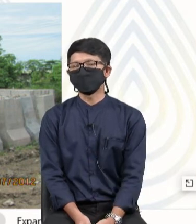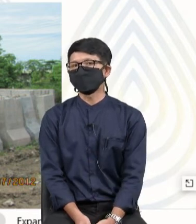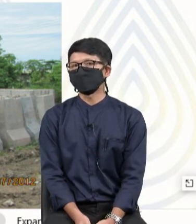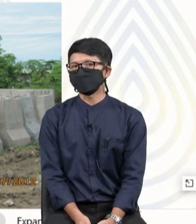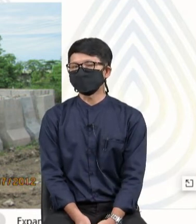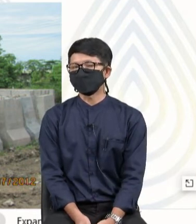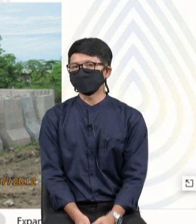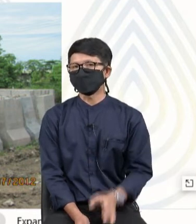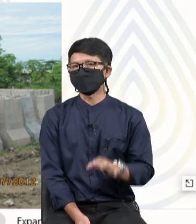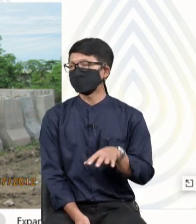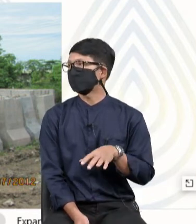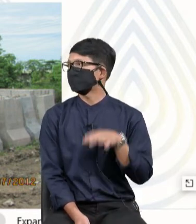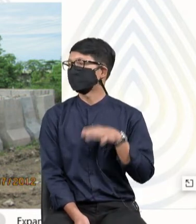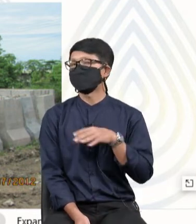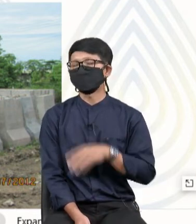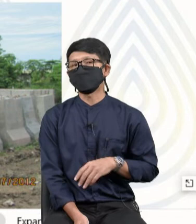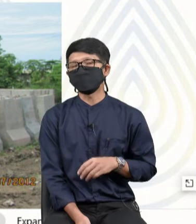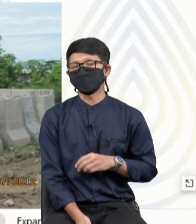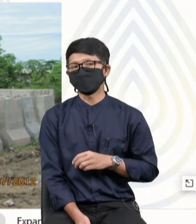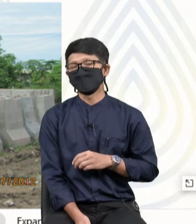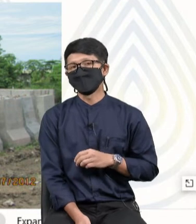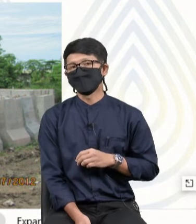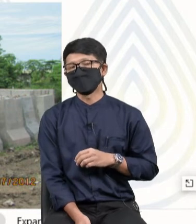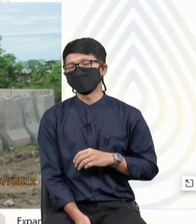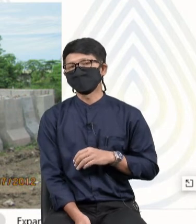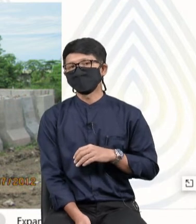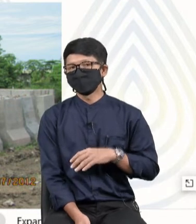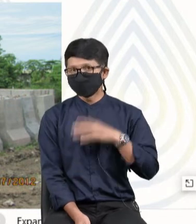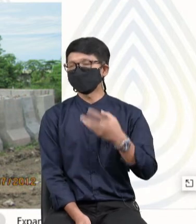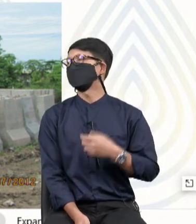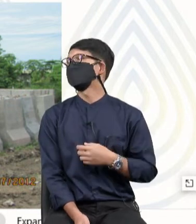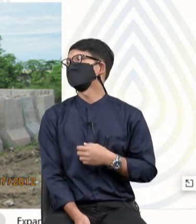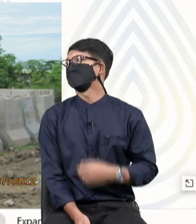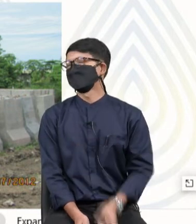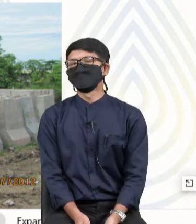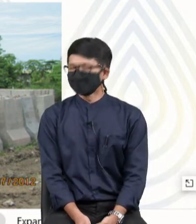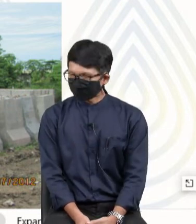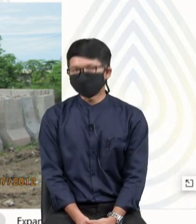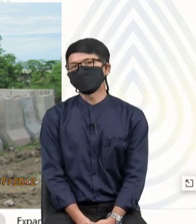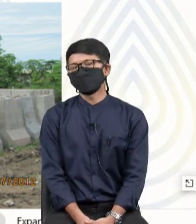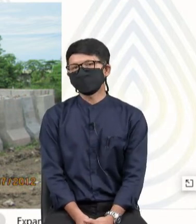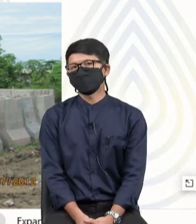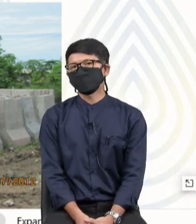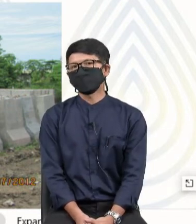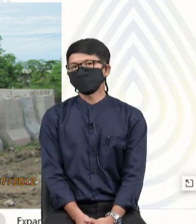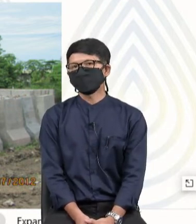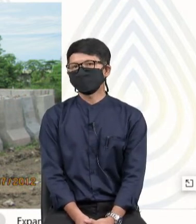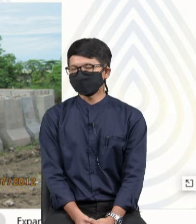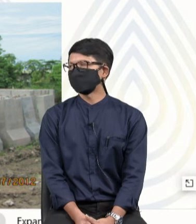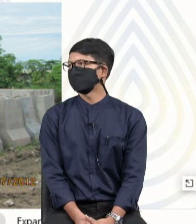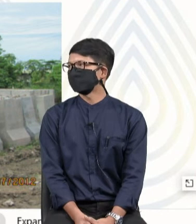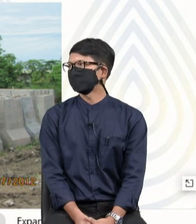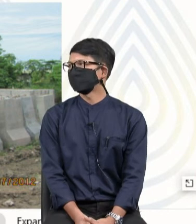54อยู่ประมาณ60เซนแต่ก้อนแบรีเออร์เราสูงประมาณ 1.50 ก ็คาดว่าถ้าไม่มาสูงกว่านี้แบบอาจารย์กำนัตไปดูที่บางบาน